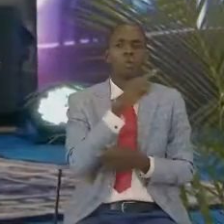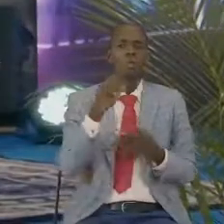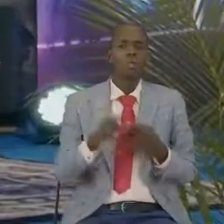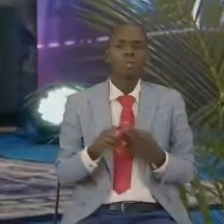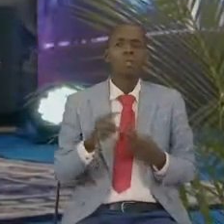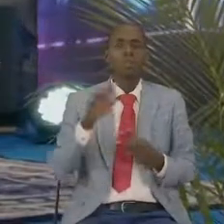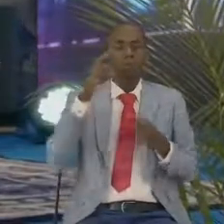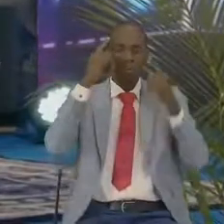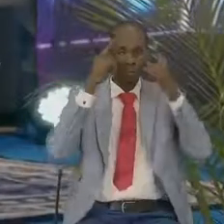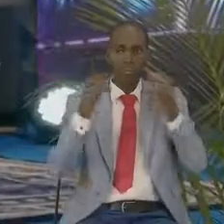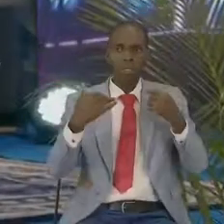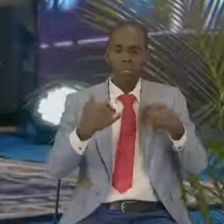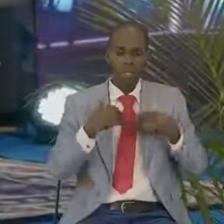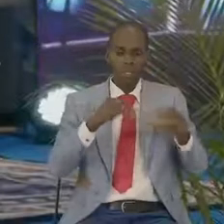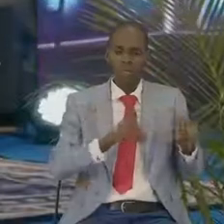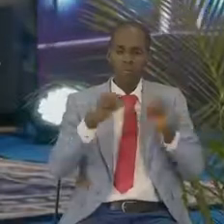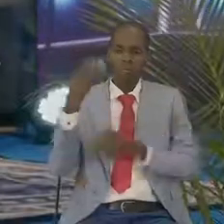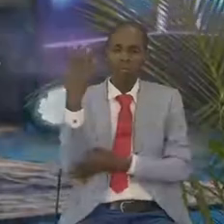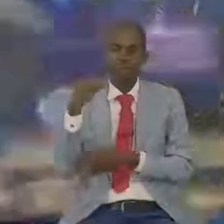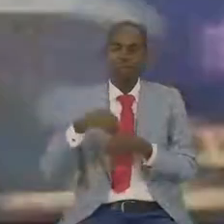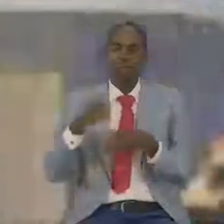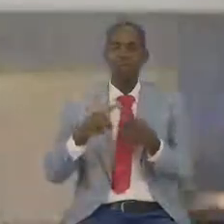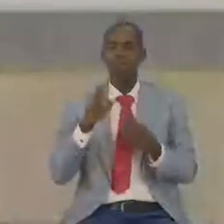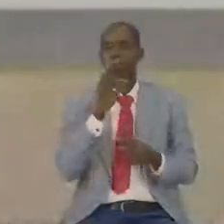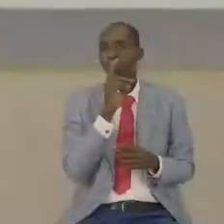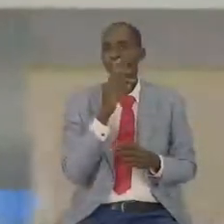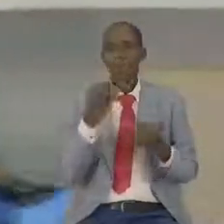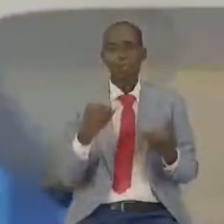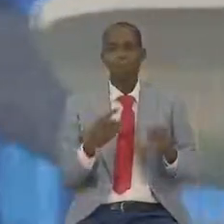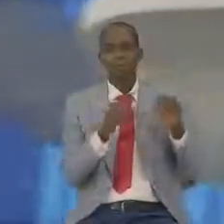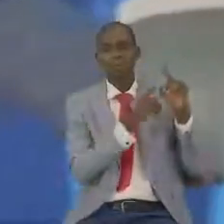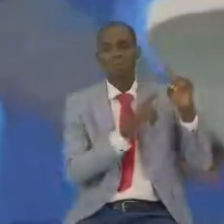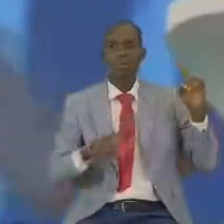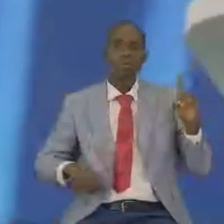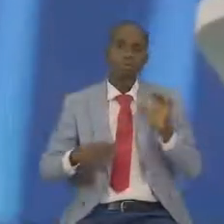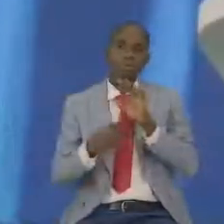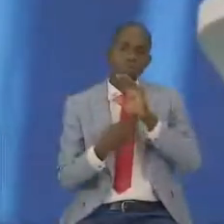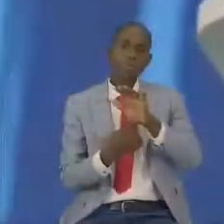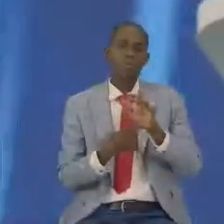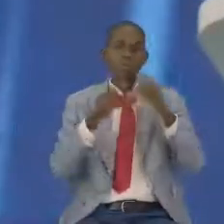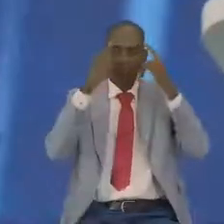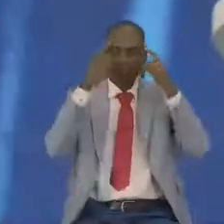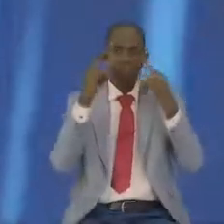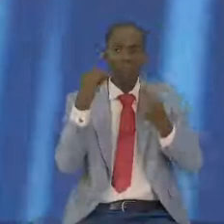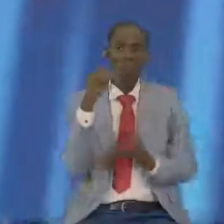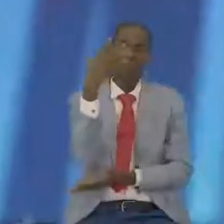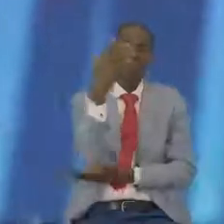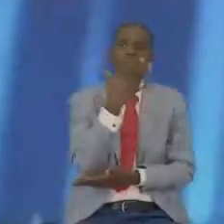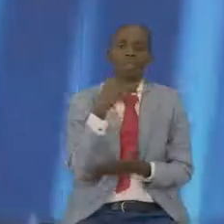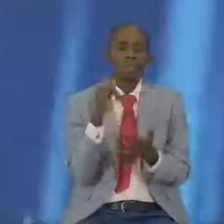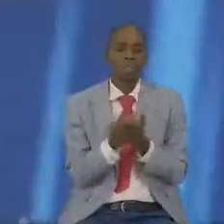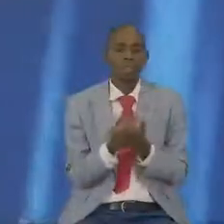l'eau. Maintenant, le Seigneur lui a montré le bois et lui n'a rien